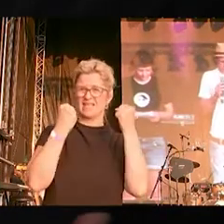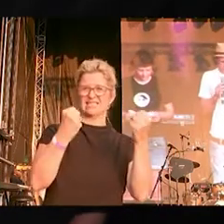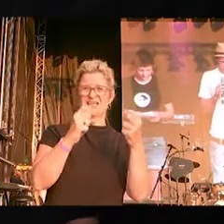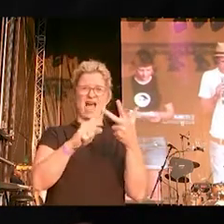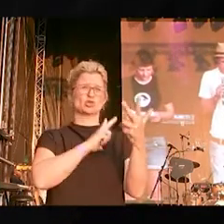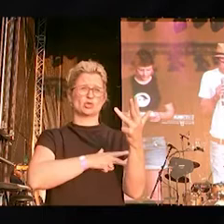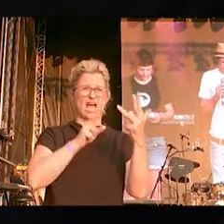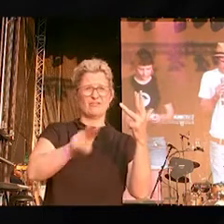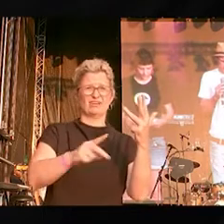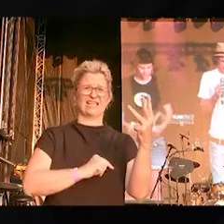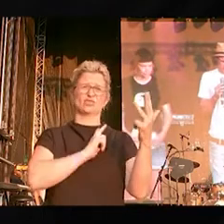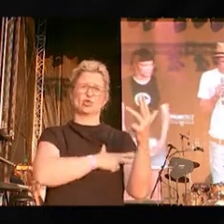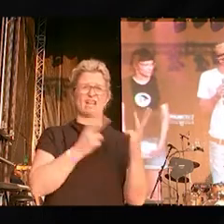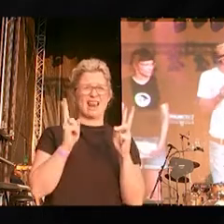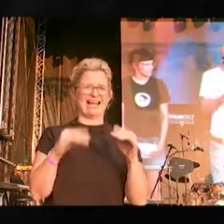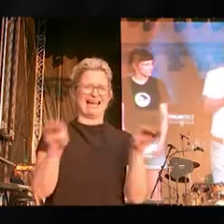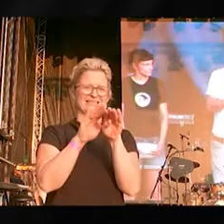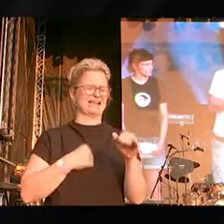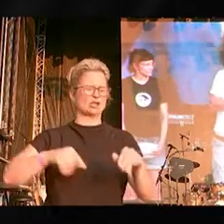sozialen Frieden und soziale Gerechtigkeit.